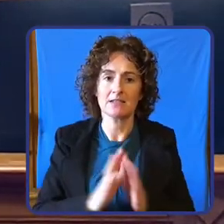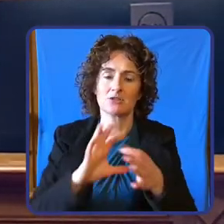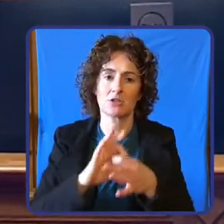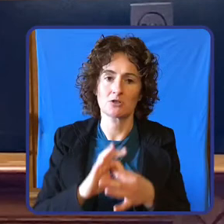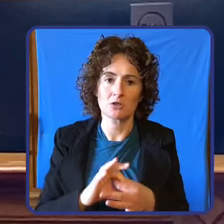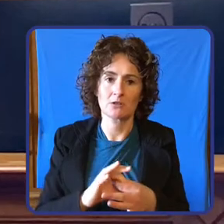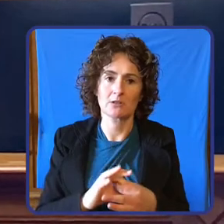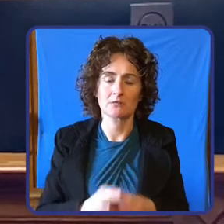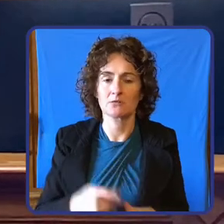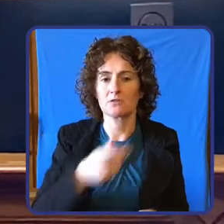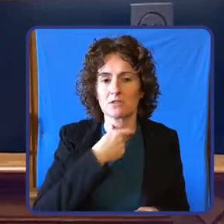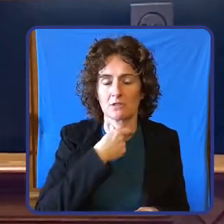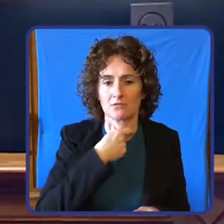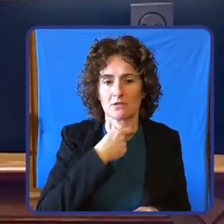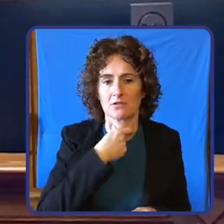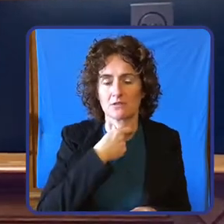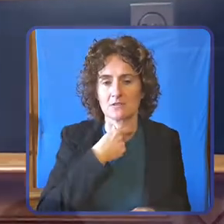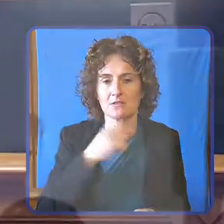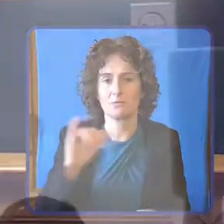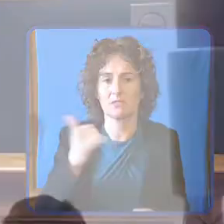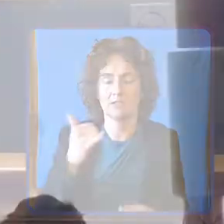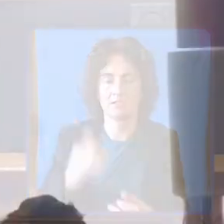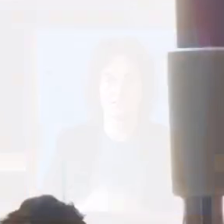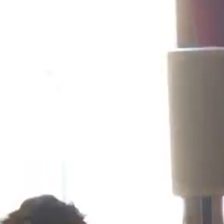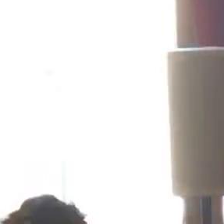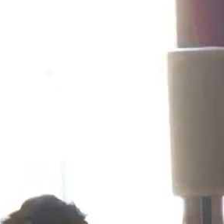az szavazzon igennel.